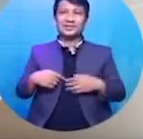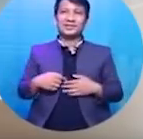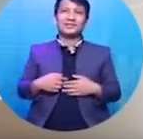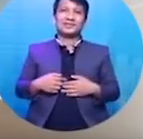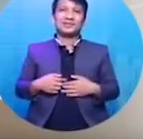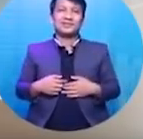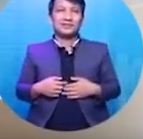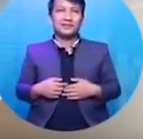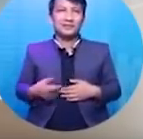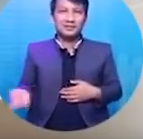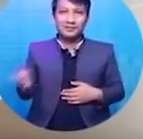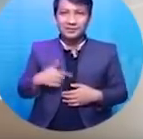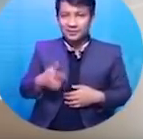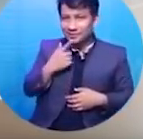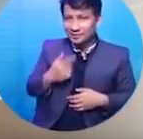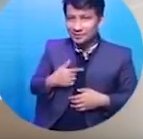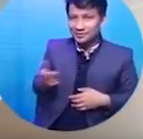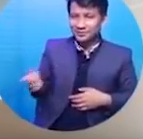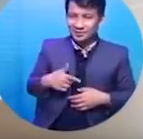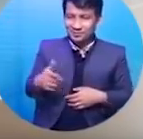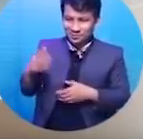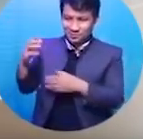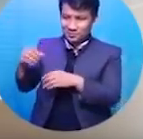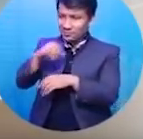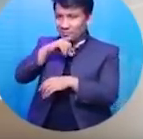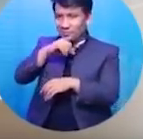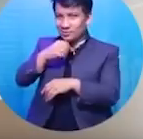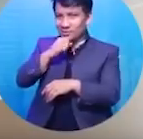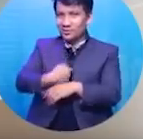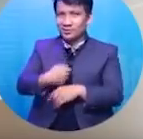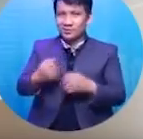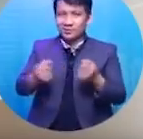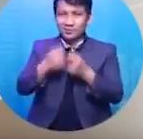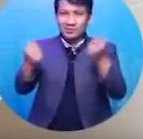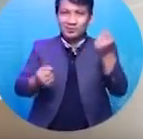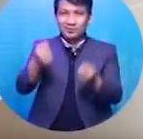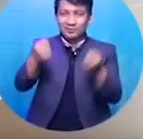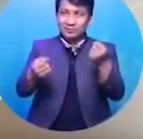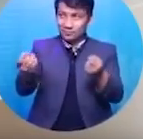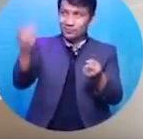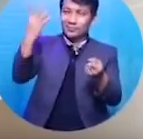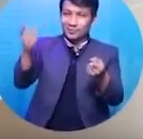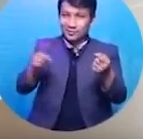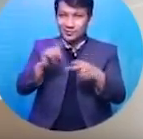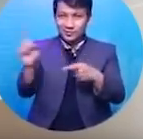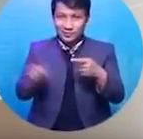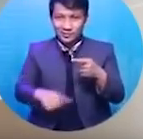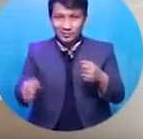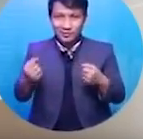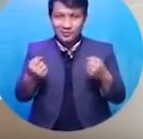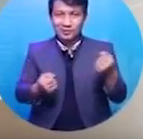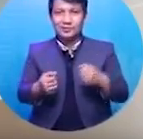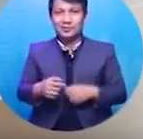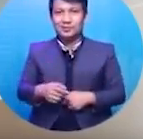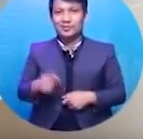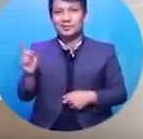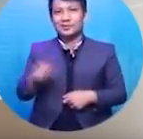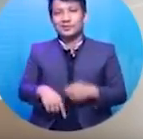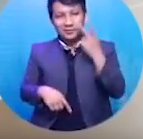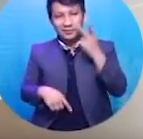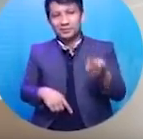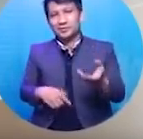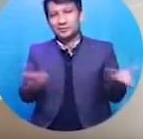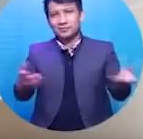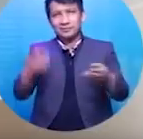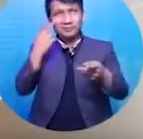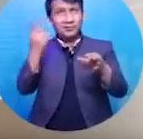Sabi na matatanda, nagulat ka sa kidlat. Oo. So nung magkidlat, nabunggo ka. Wala po kidlat. Wala po kidlat ako nakita. Wala